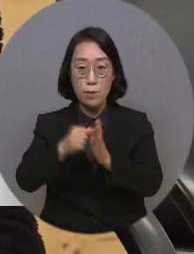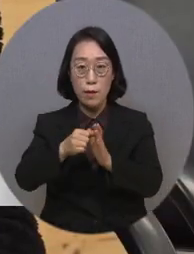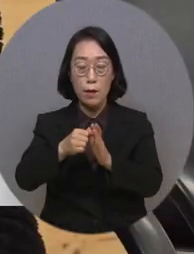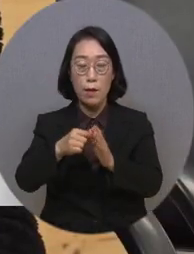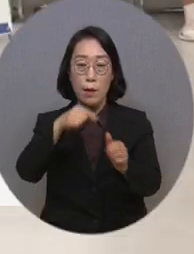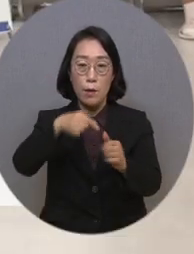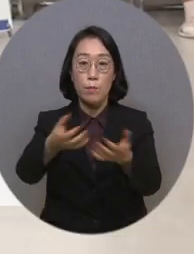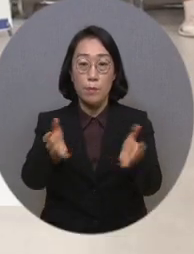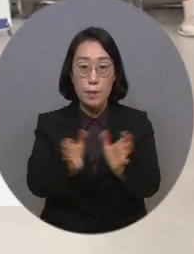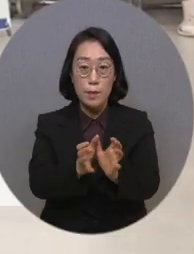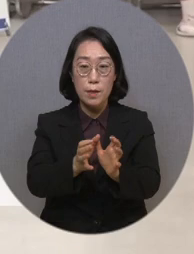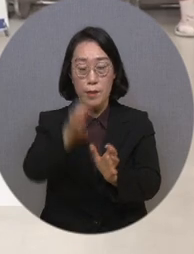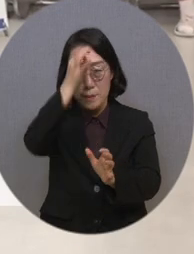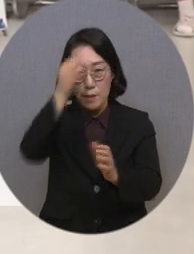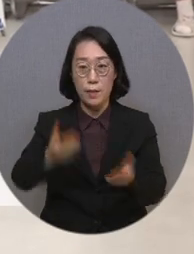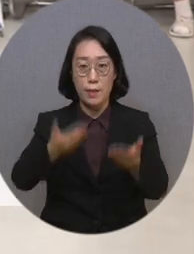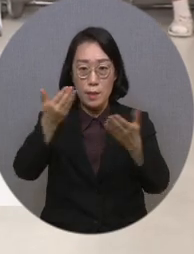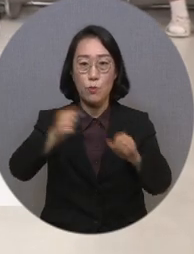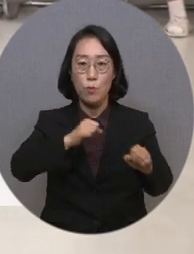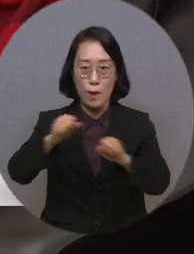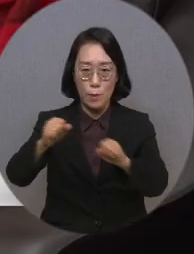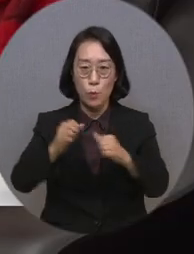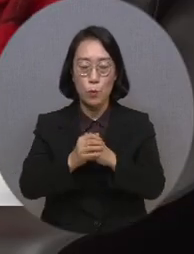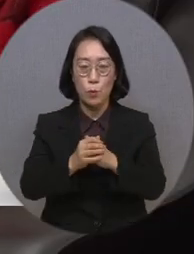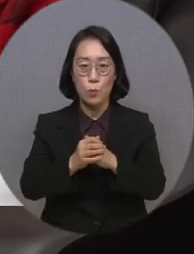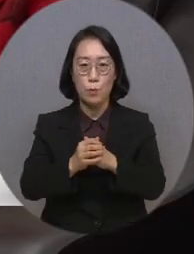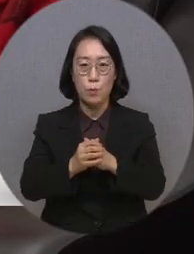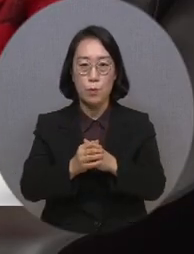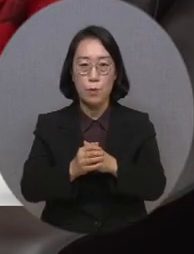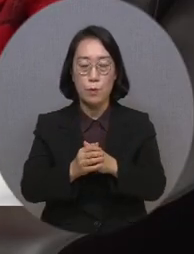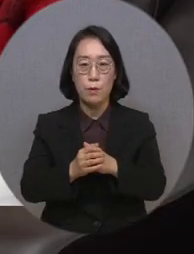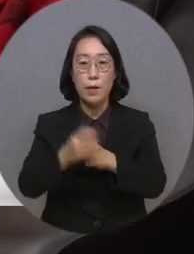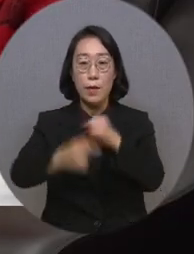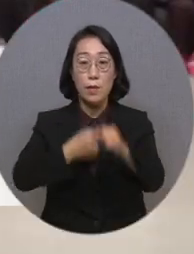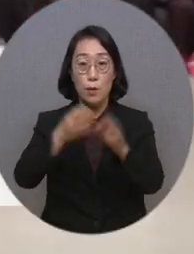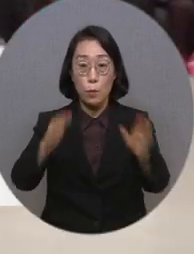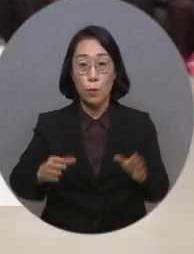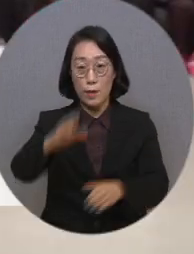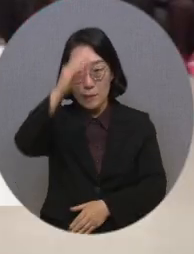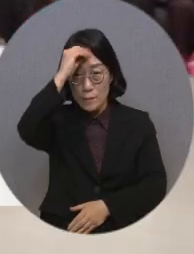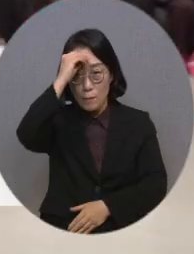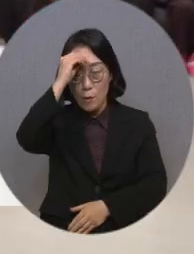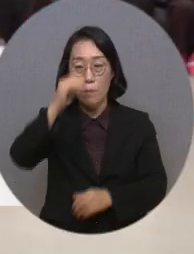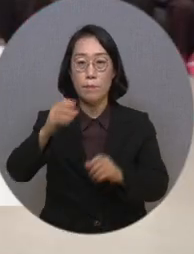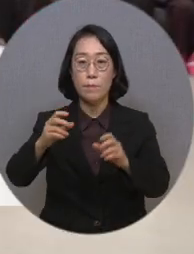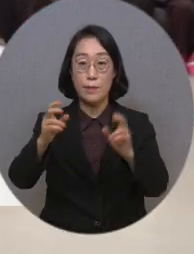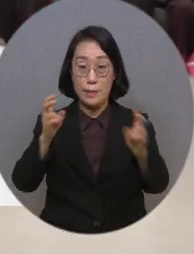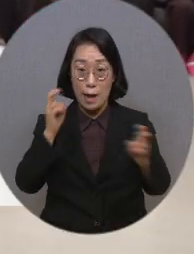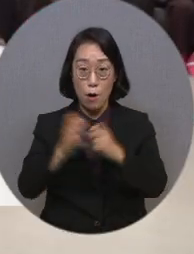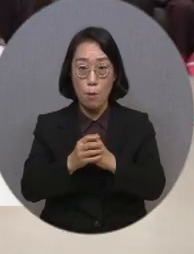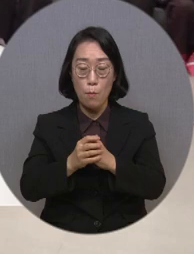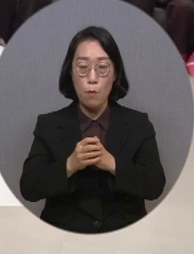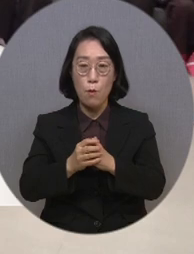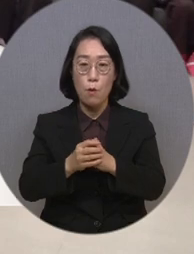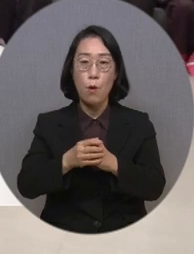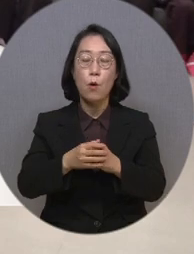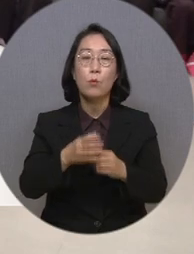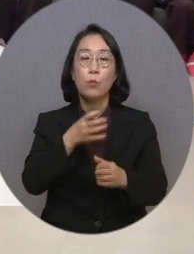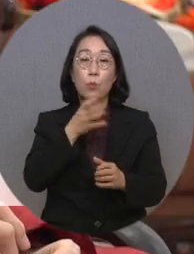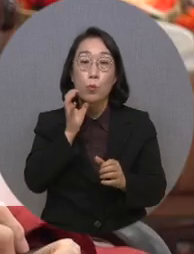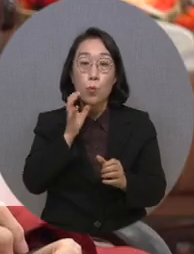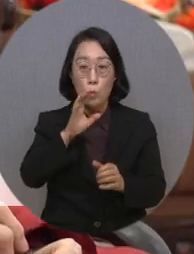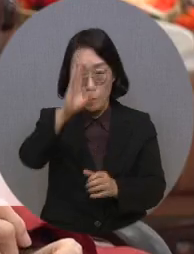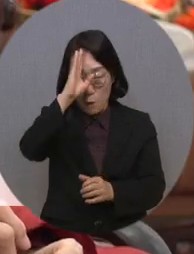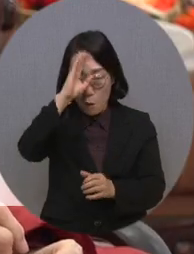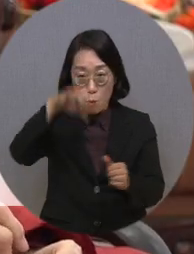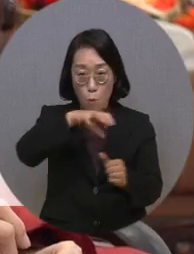평생학습동아리 재능기부 활동을 진행했습니다. 이번 활동은 2022년 시범사업으로 공연 기회를 제공하며 요양원 및